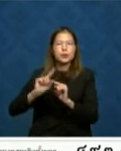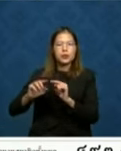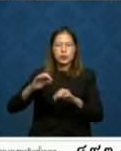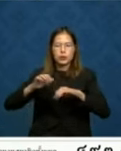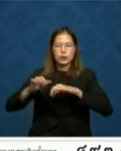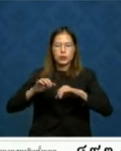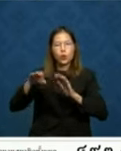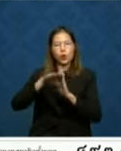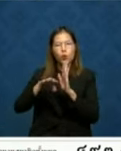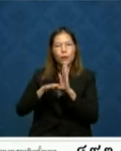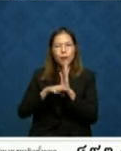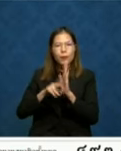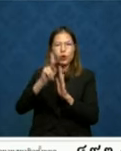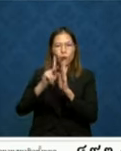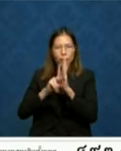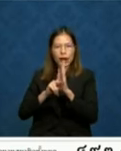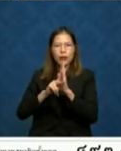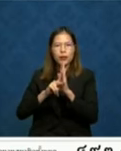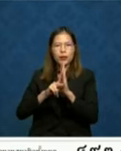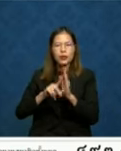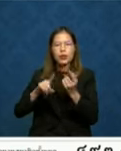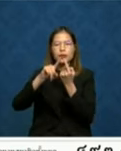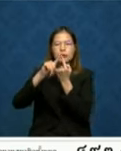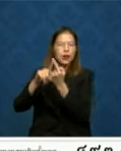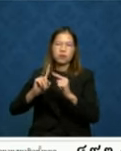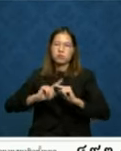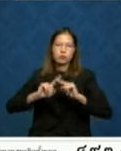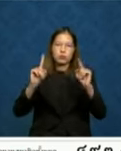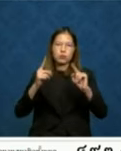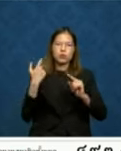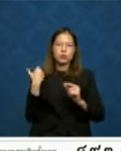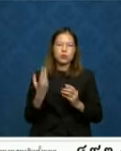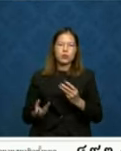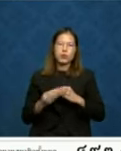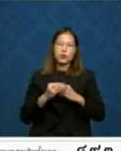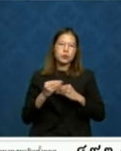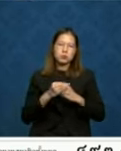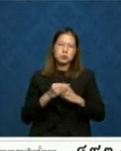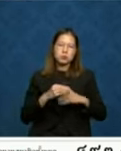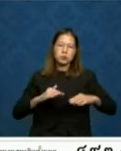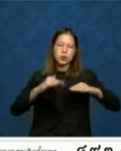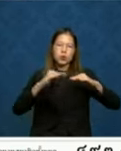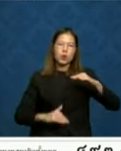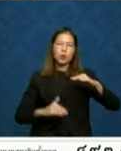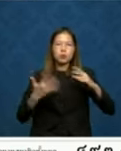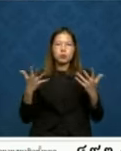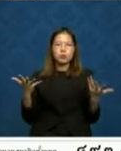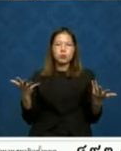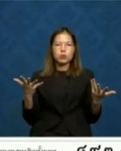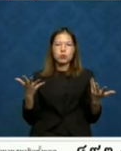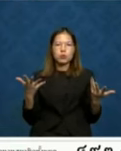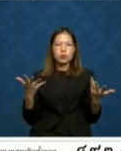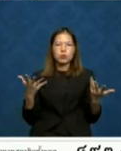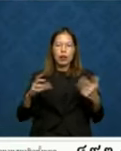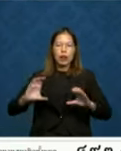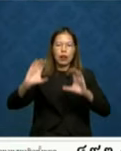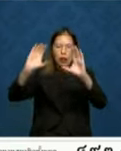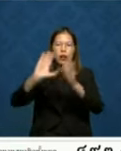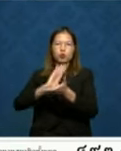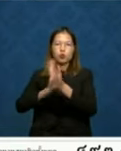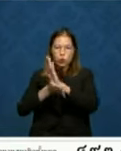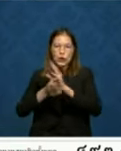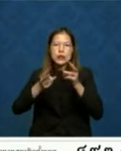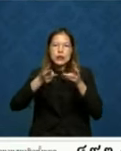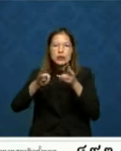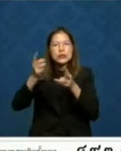การตามกฎหมายมากมายแต่ปริมาณก็ไม่ได้ลดลงเลยครับนั่นหมายความว่ารัฐควรต้องเปลี่ยนแนวคิดครับเพ